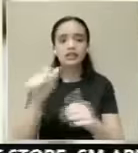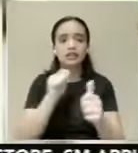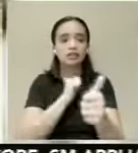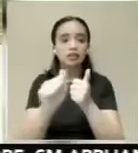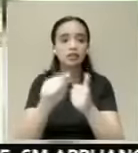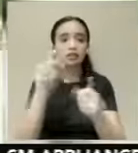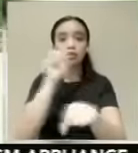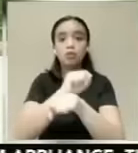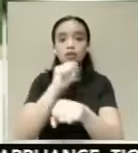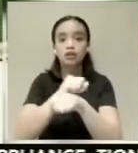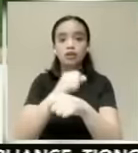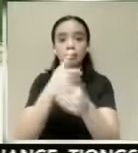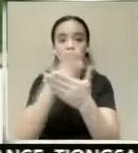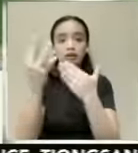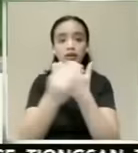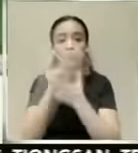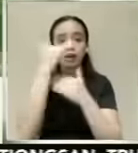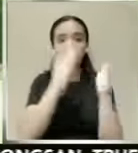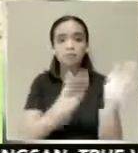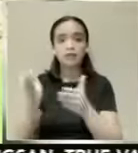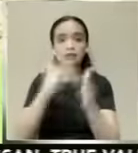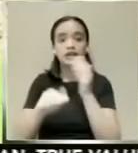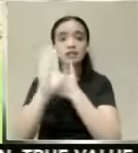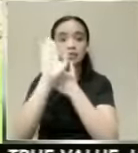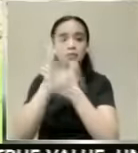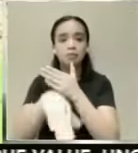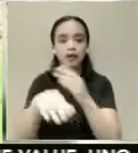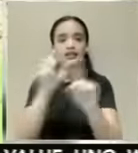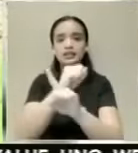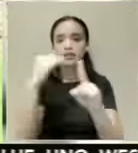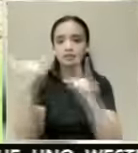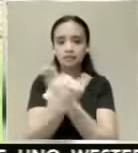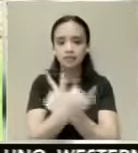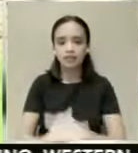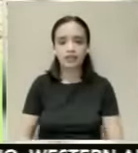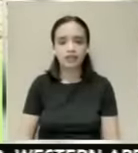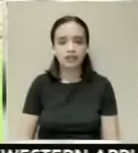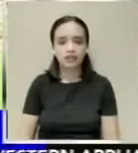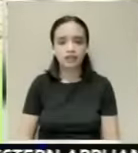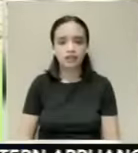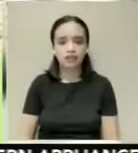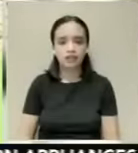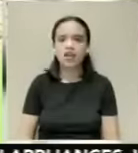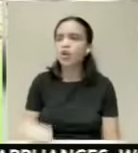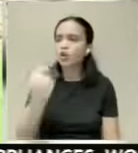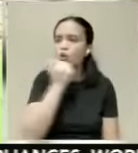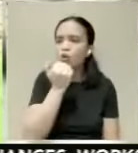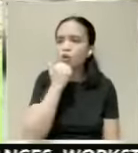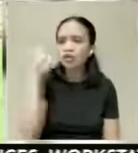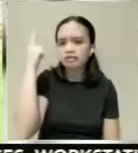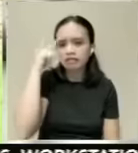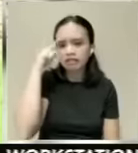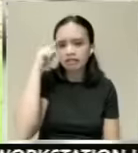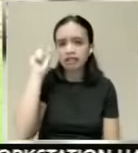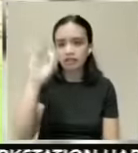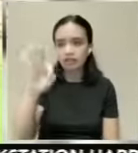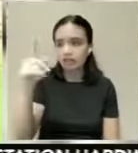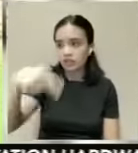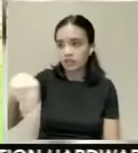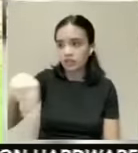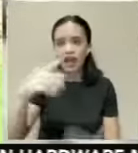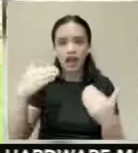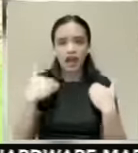bilang paghahanda sa pagbalik nila sa lipunan. Mali yung kaisipan na once na nagkasala sila ay wala ng